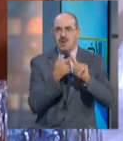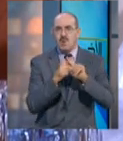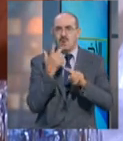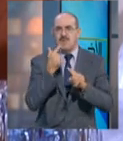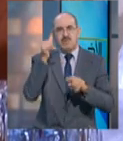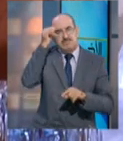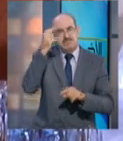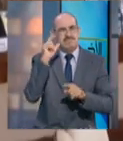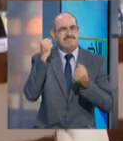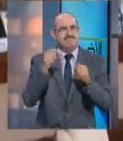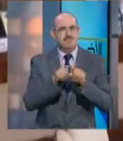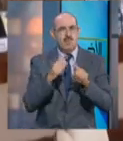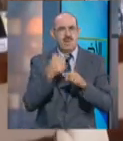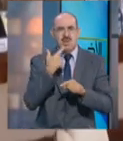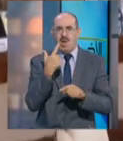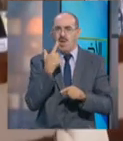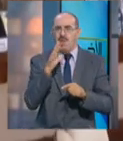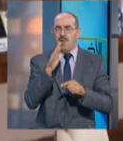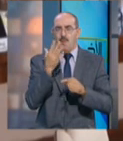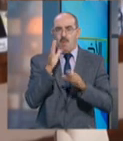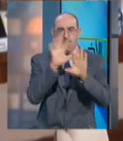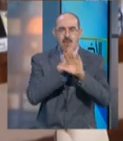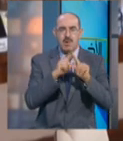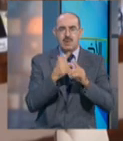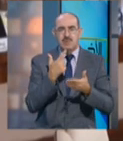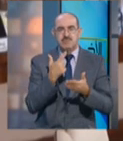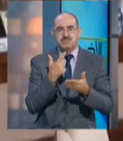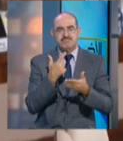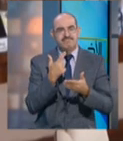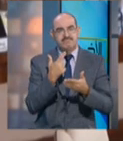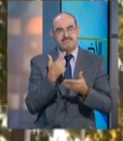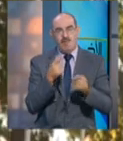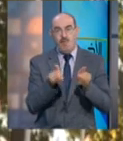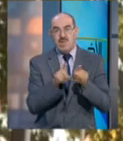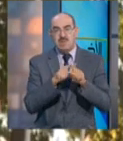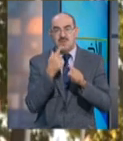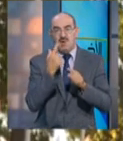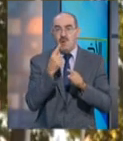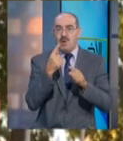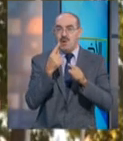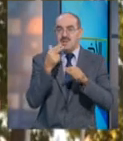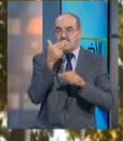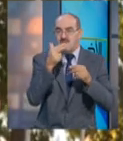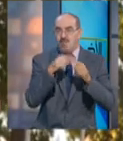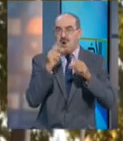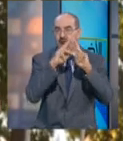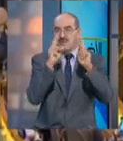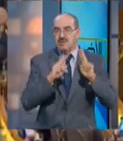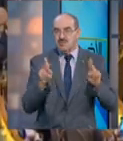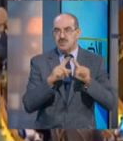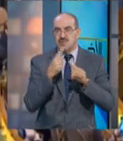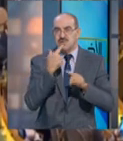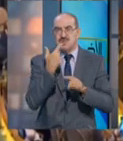المغربي الممتهن لسياسات الظل والتضليل، فمن أعلى منبر دولي أكدها الرئيس البيروفي